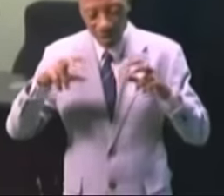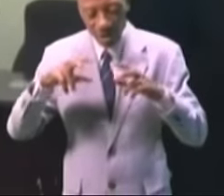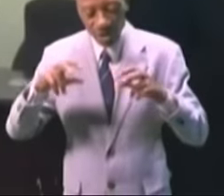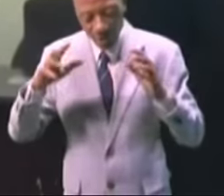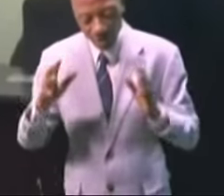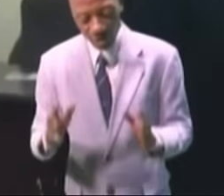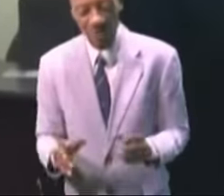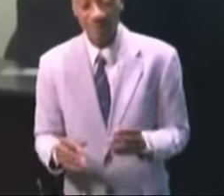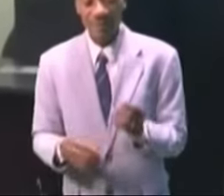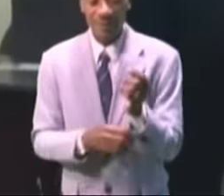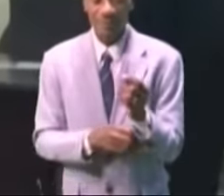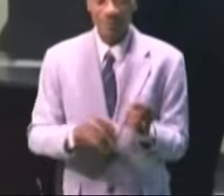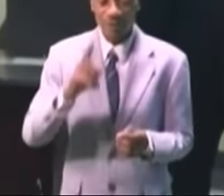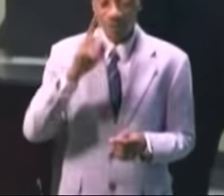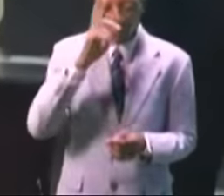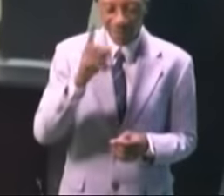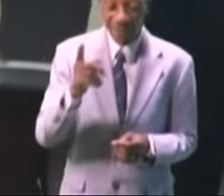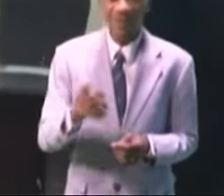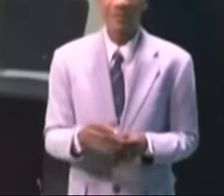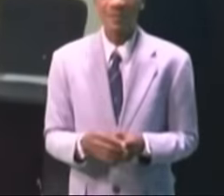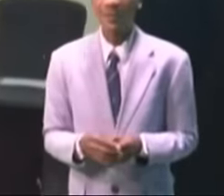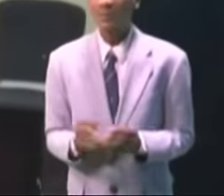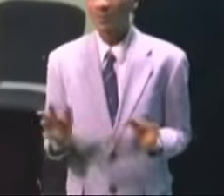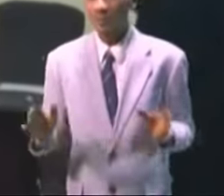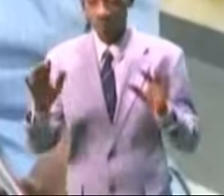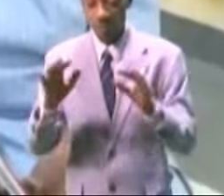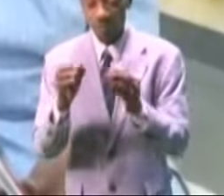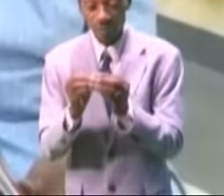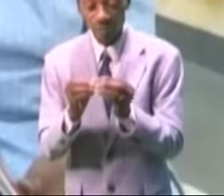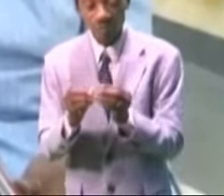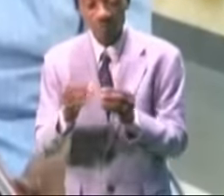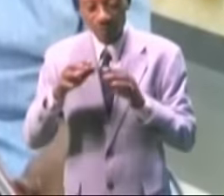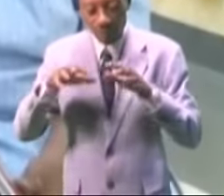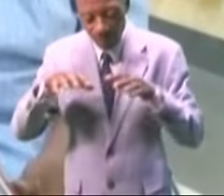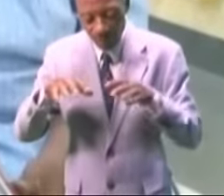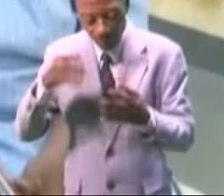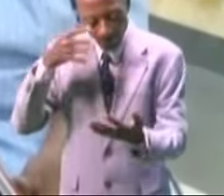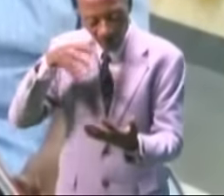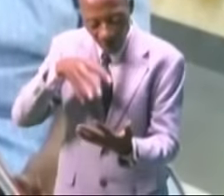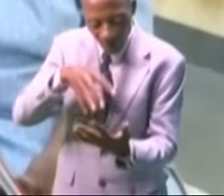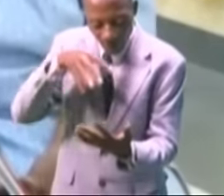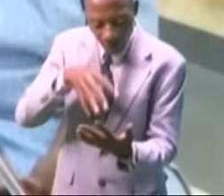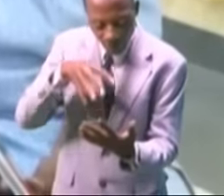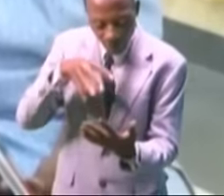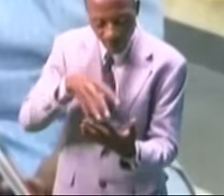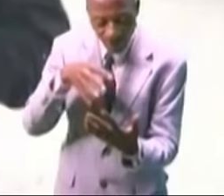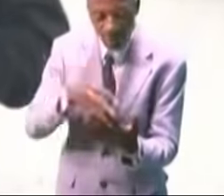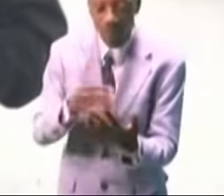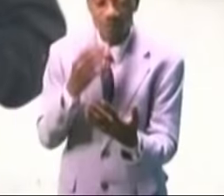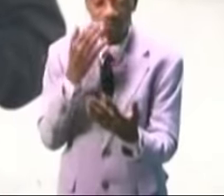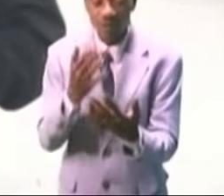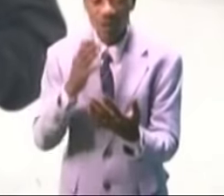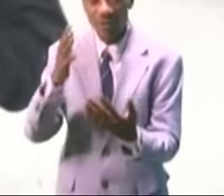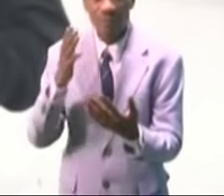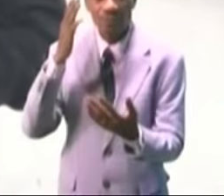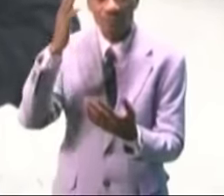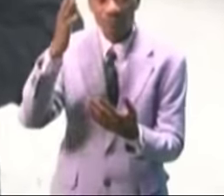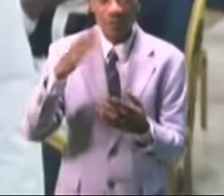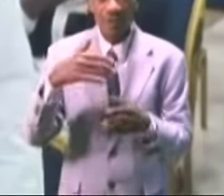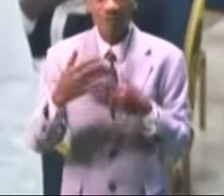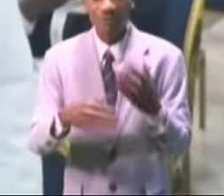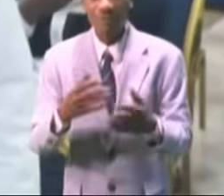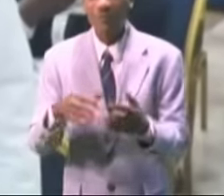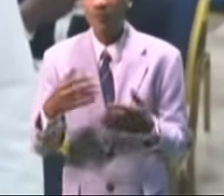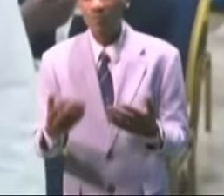paysannes, les maraîchers, les agriculteurs. Tous étaient unanimes, il faut concevoir un document de plaidoyer pour que le